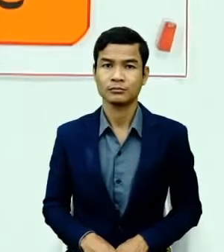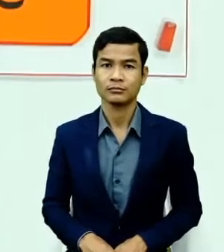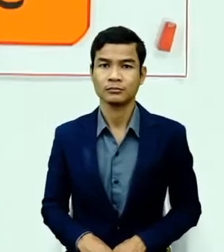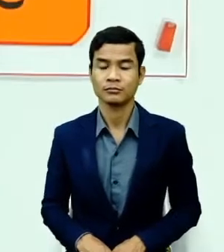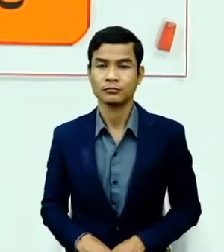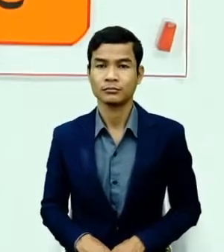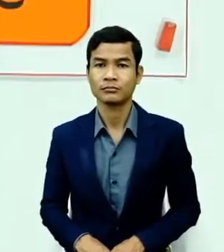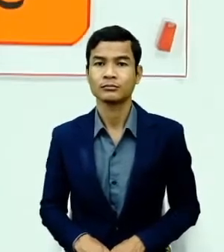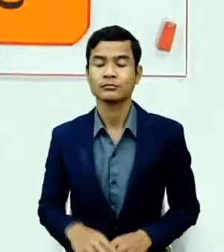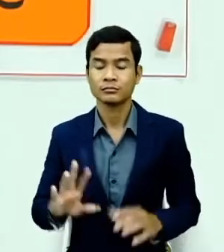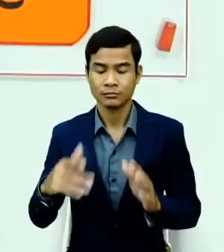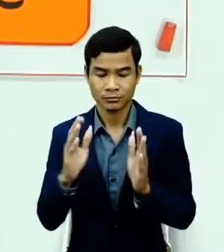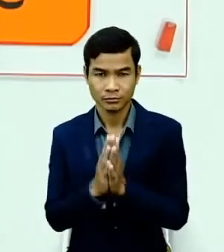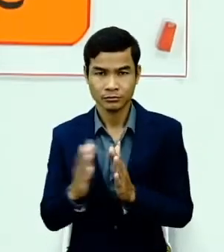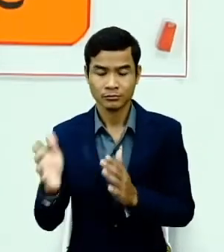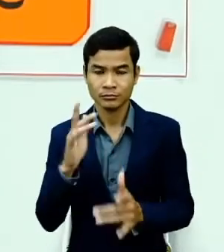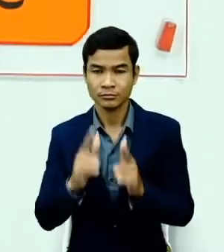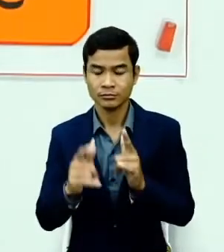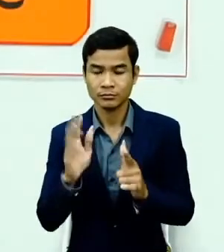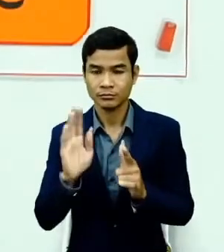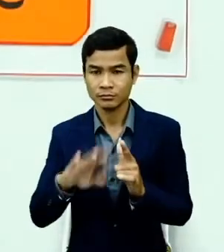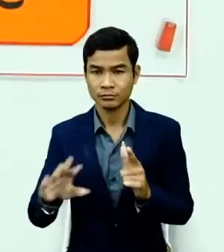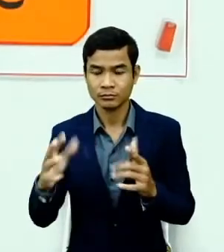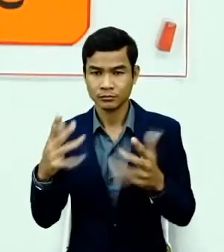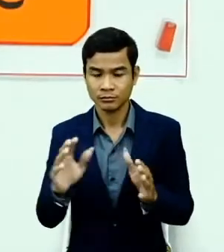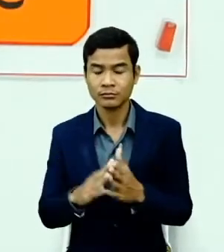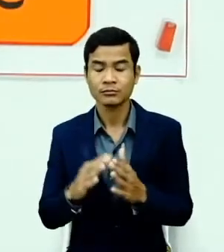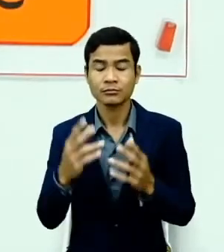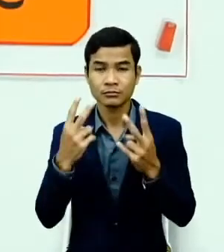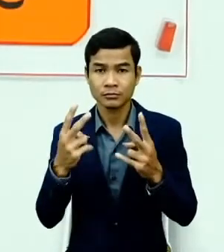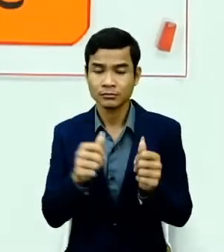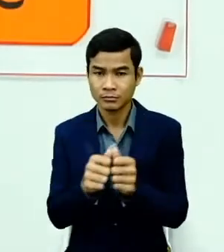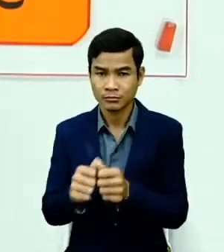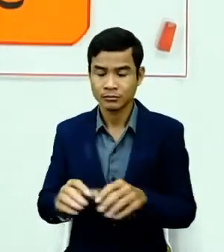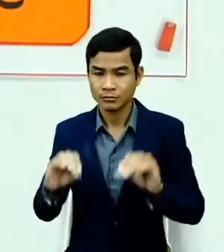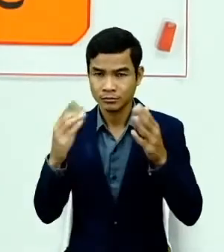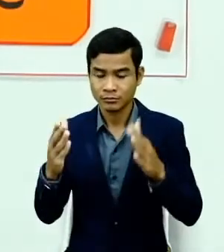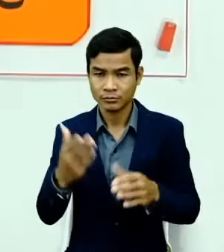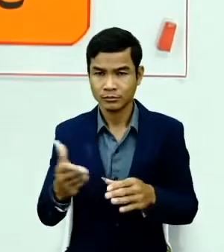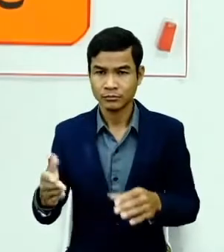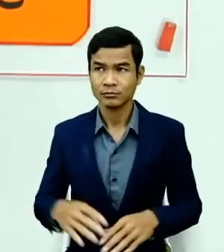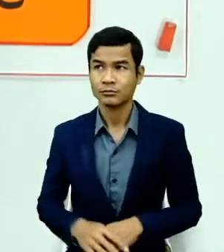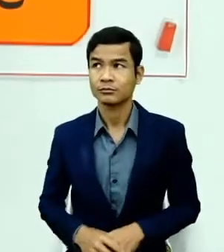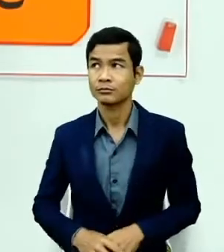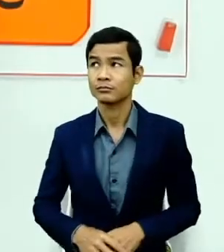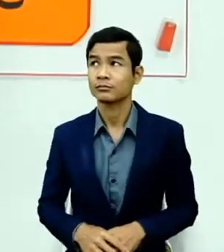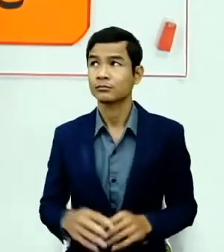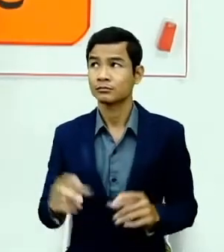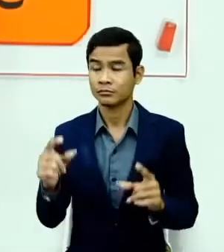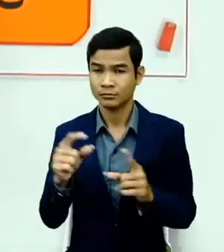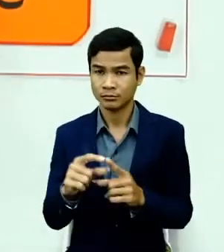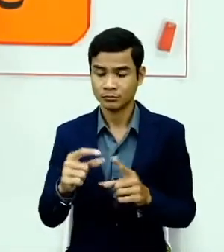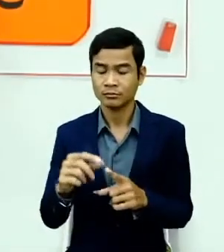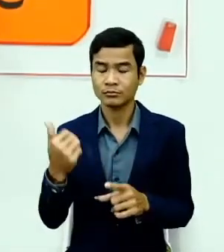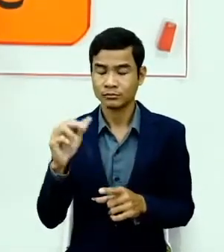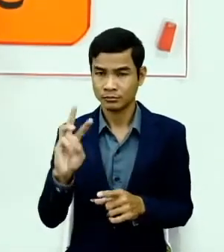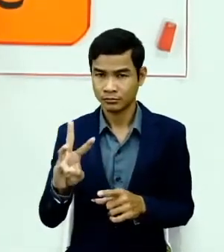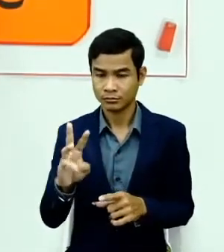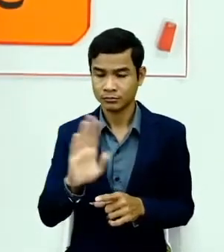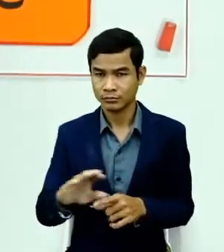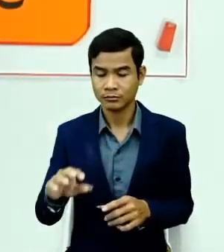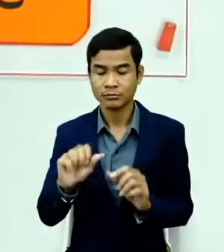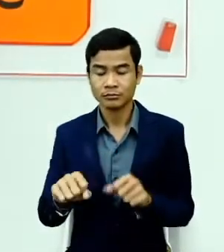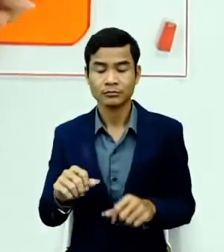ចាអរគុណបាទកូនរួចរាល់ហើយកូនផ្ទៀងផ្ទាត់ជាមួយអ្នកគ្រូណាអញ្ចឹងពាក្យទី3នេះគឺ